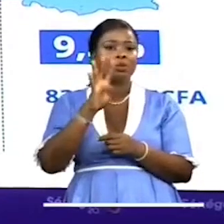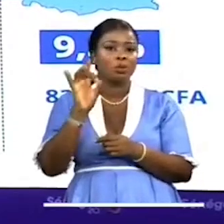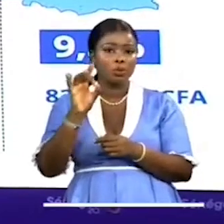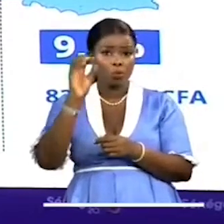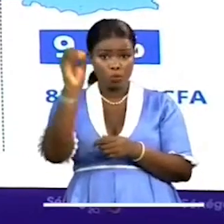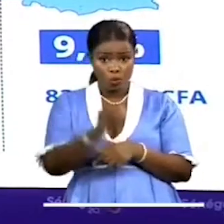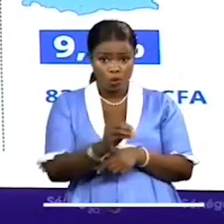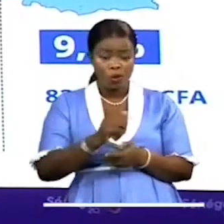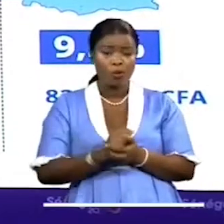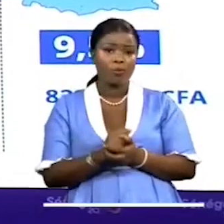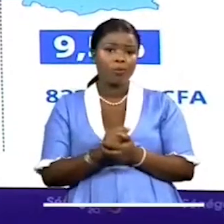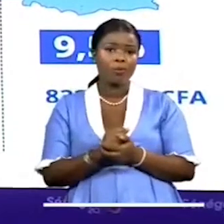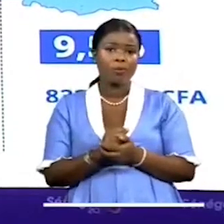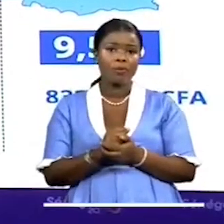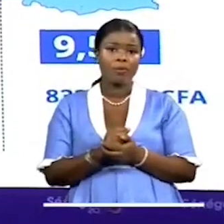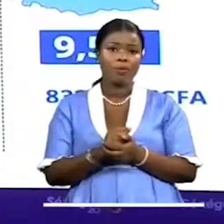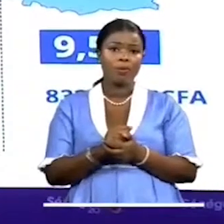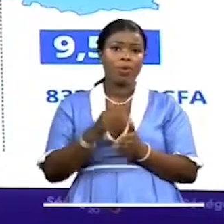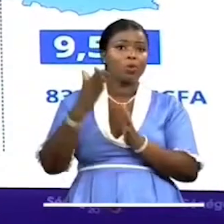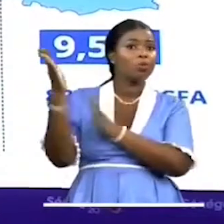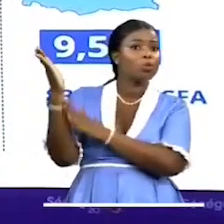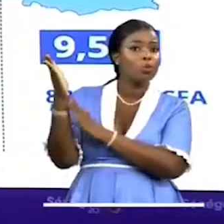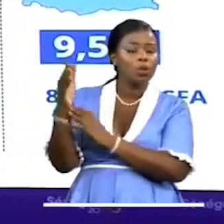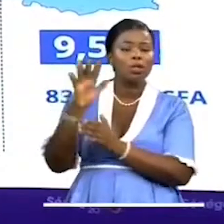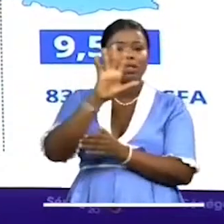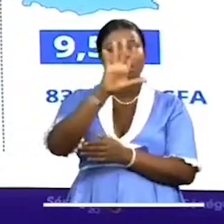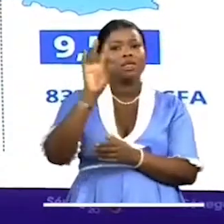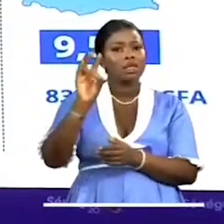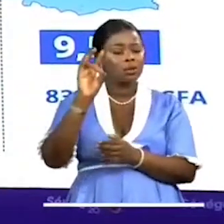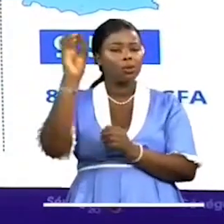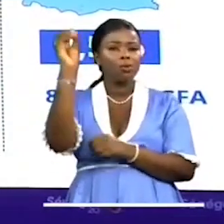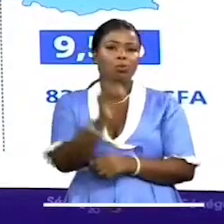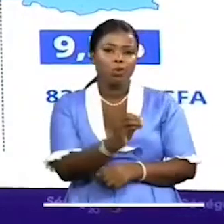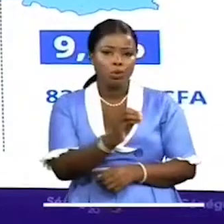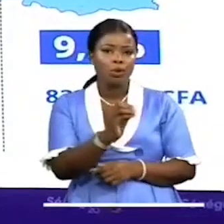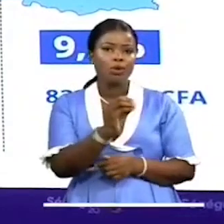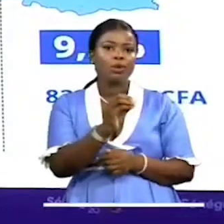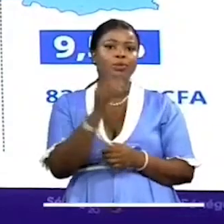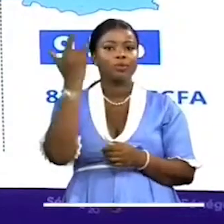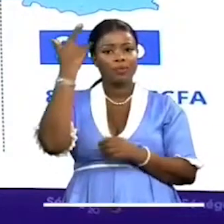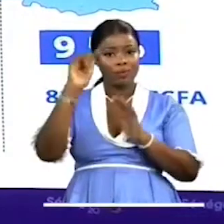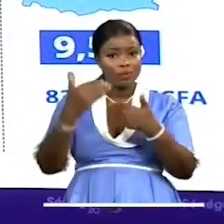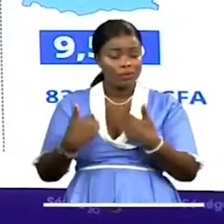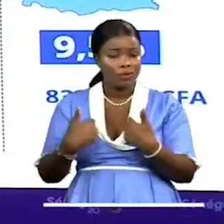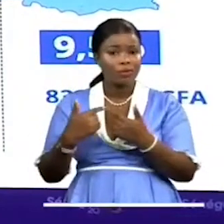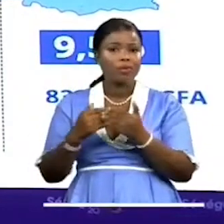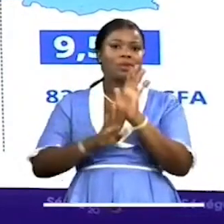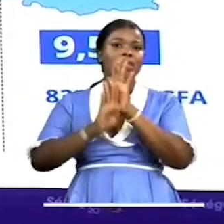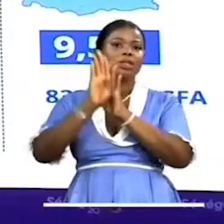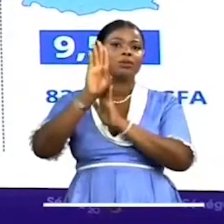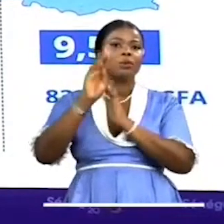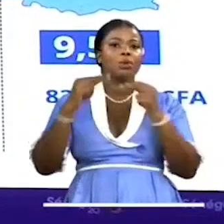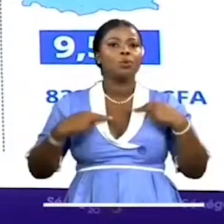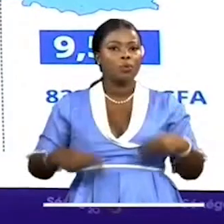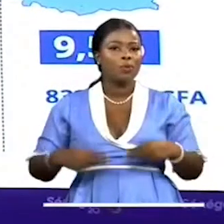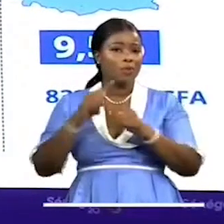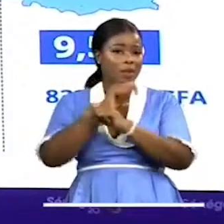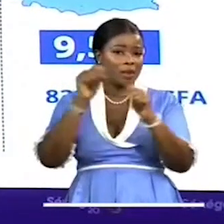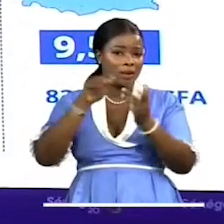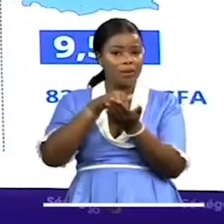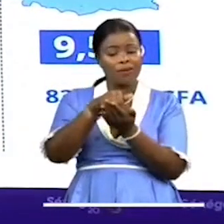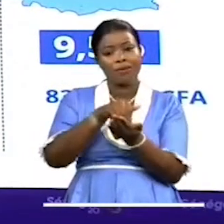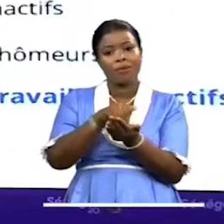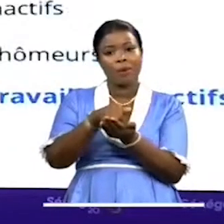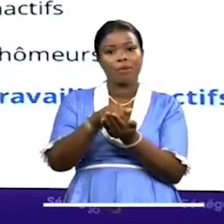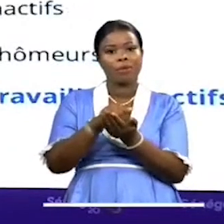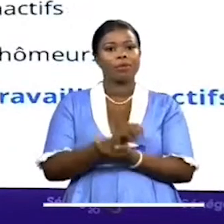qui sont à à notre droite nous en sommes à 57 % donc il y a des disparités quiardent et un développement humain véritablement très